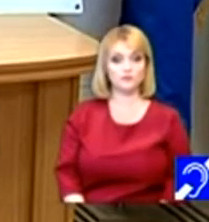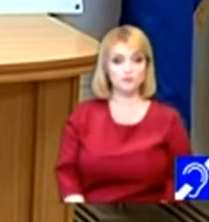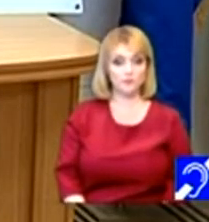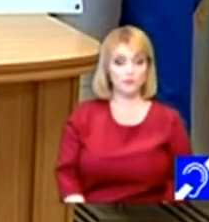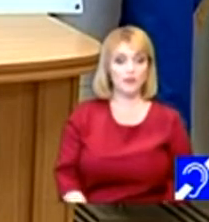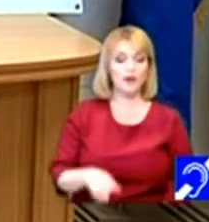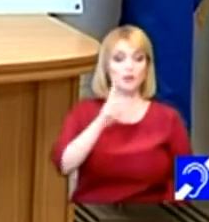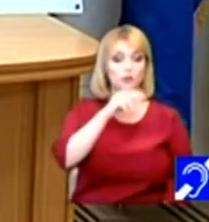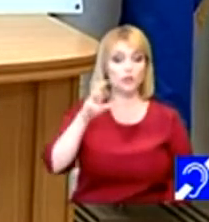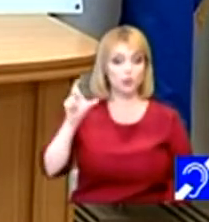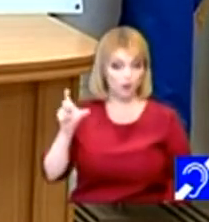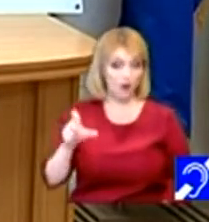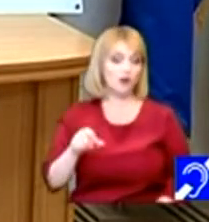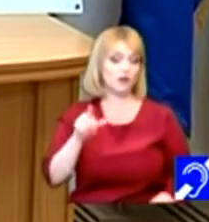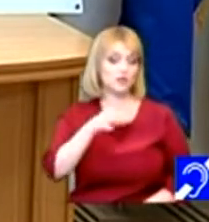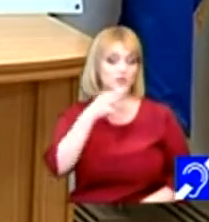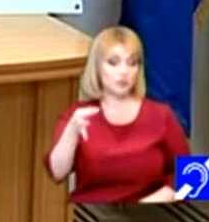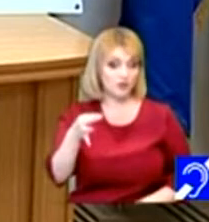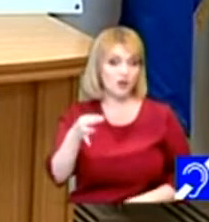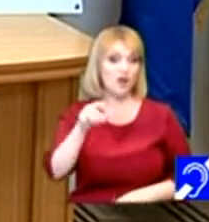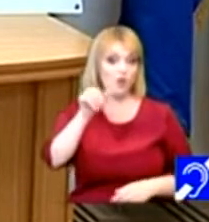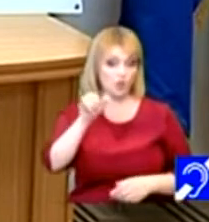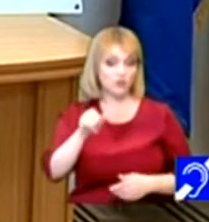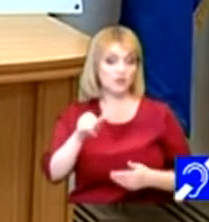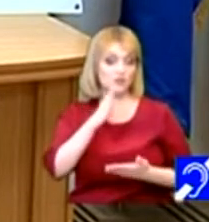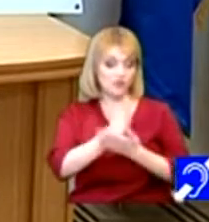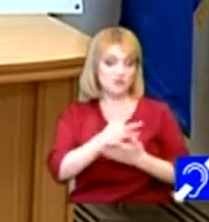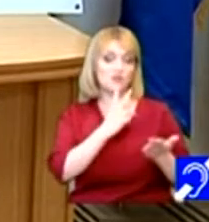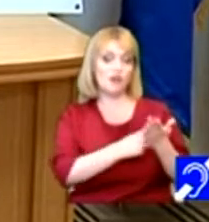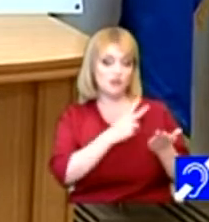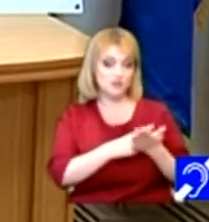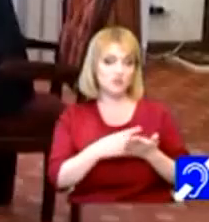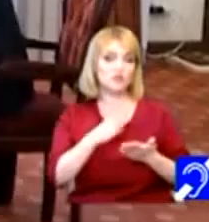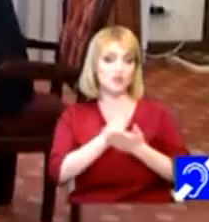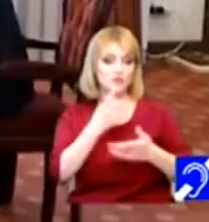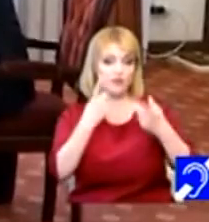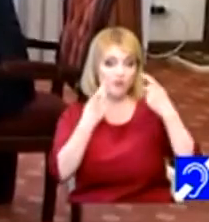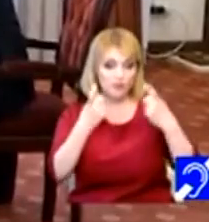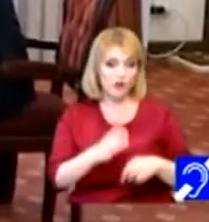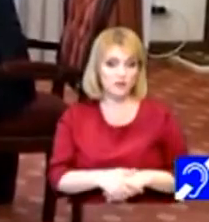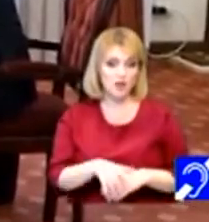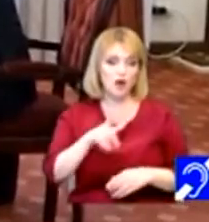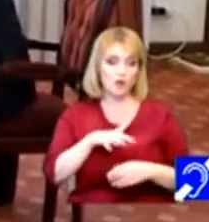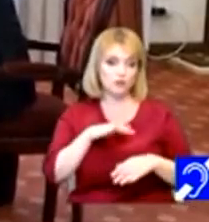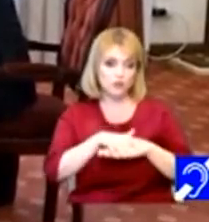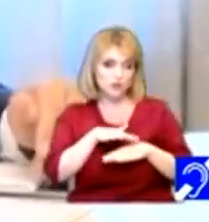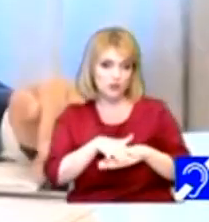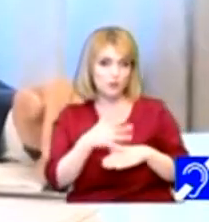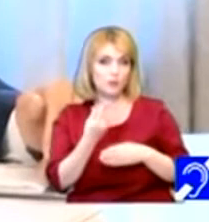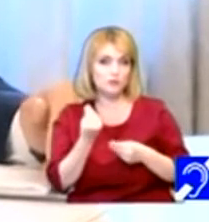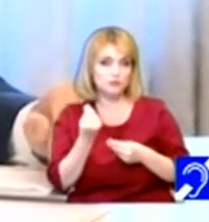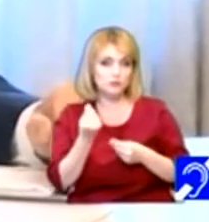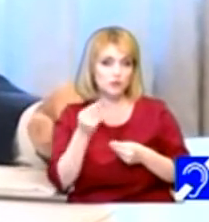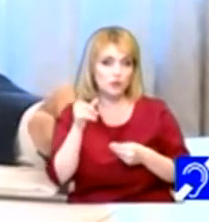Liderul Partidului Liberal, Dorin Chirtoac, a declarat că a adunat mai multe informații pe care le-a pus cap la cap și a calculat cât ar costa o vacanță de lux, apoi a